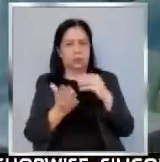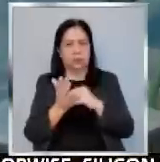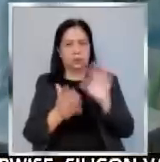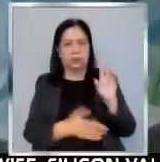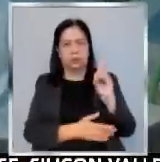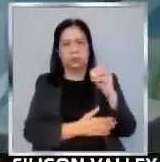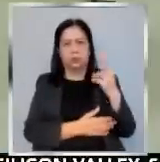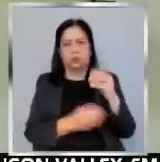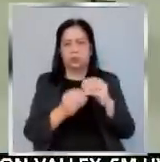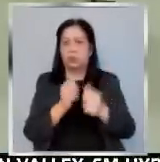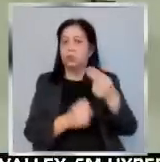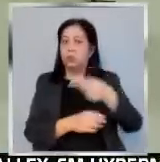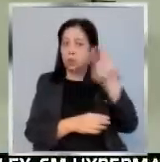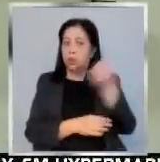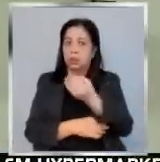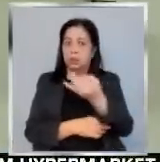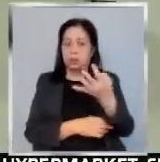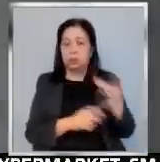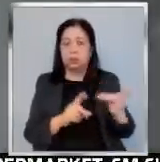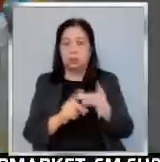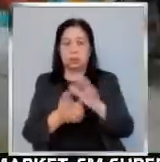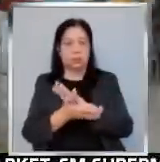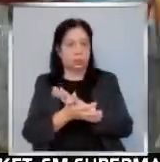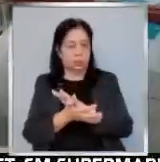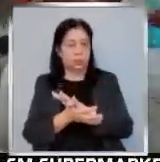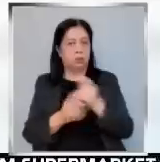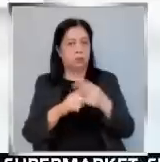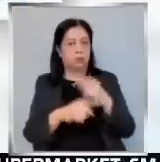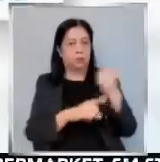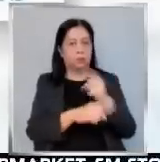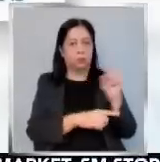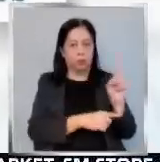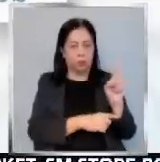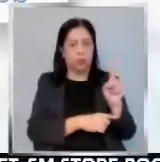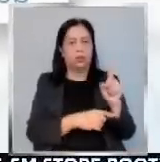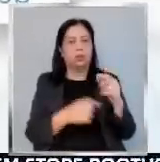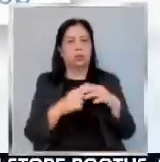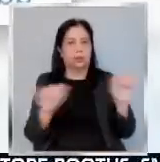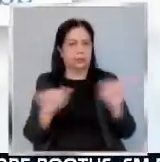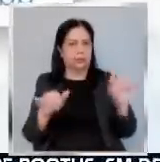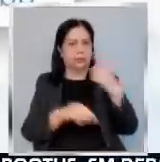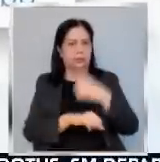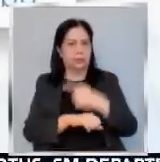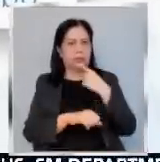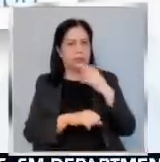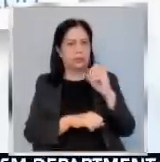ang pinakamataas na bilang ng mga kaso ng COVID-19 mula September 1. Sa kaparehong araw, sabi ng Okta